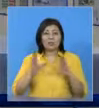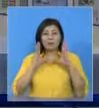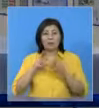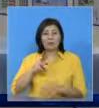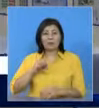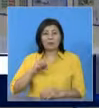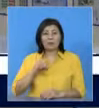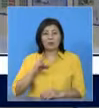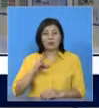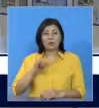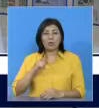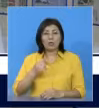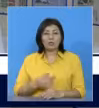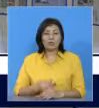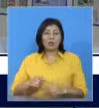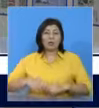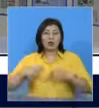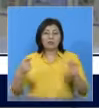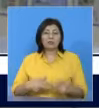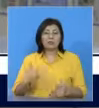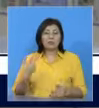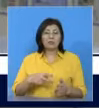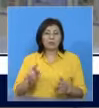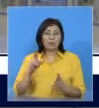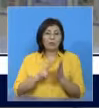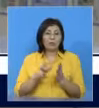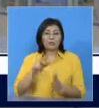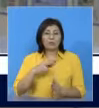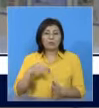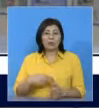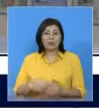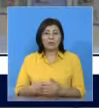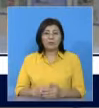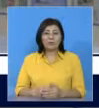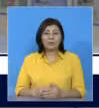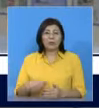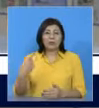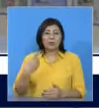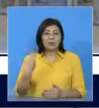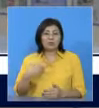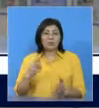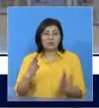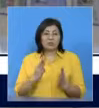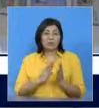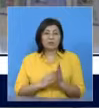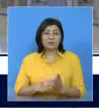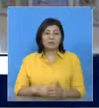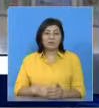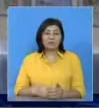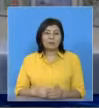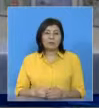музея «Руханият» состоялся 8 декабря 2011 года в канун 20-летия независимости Республики